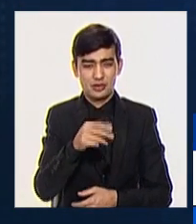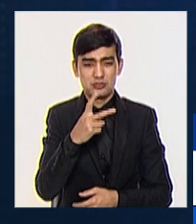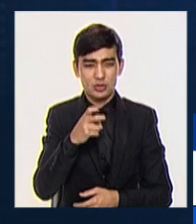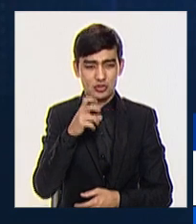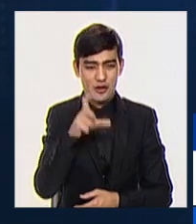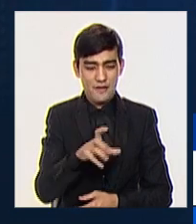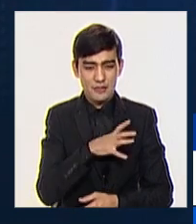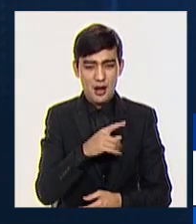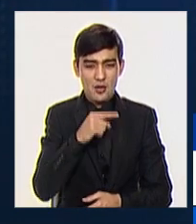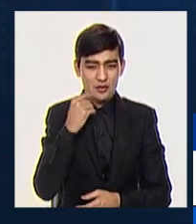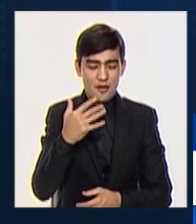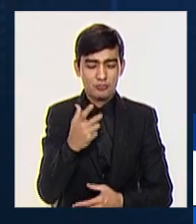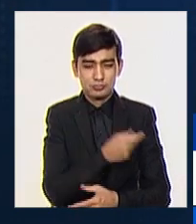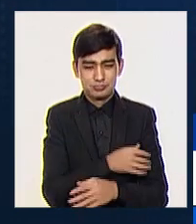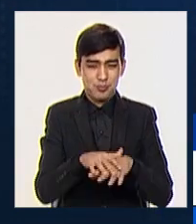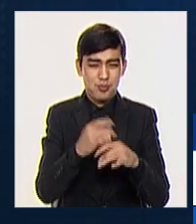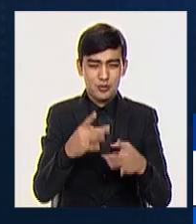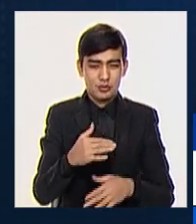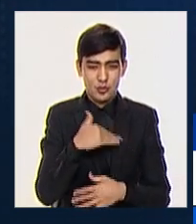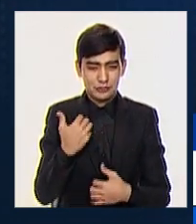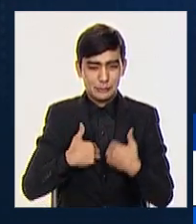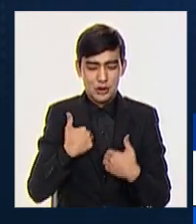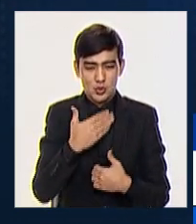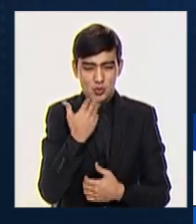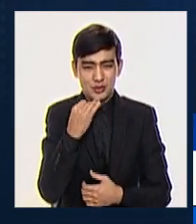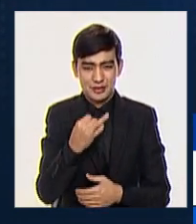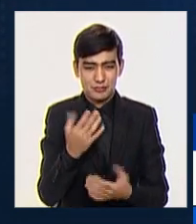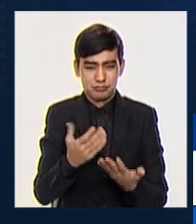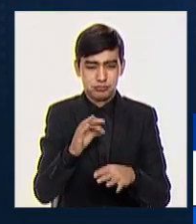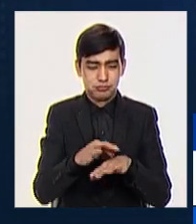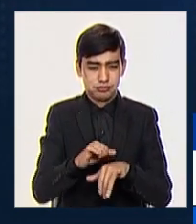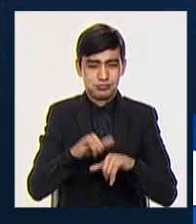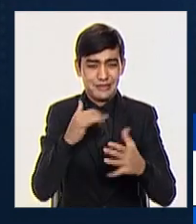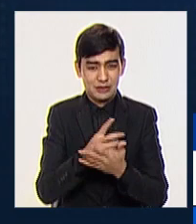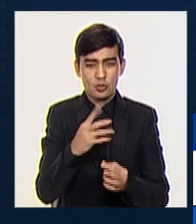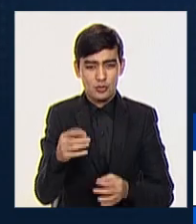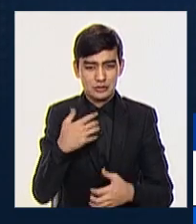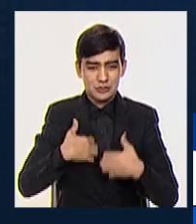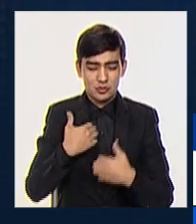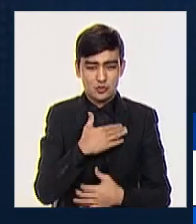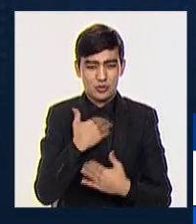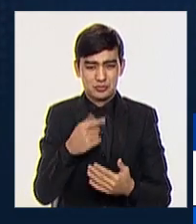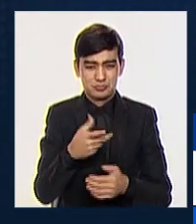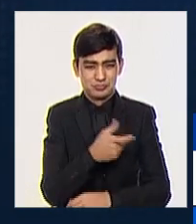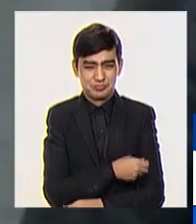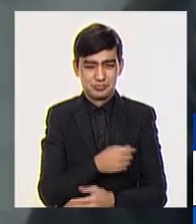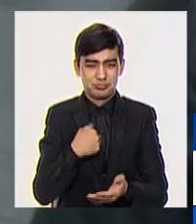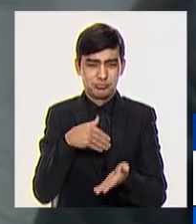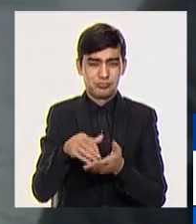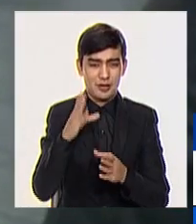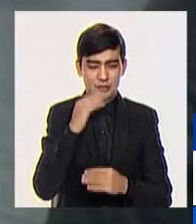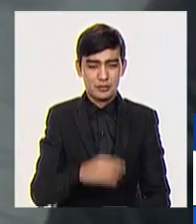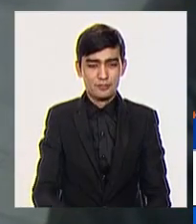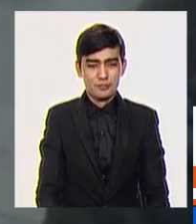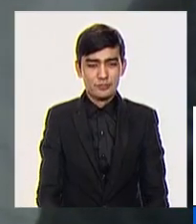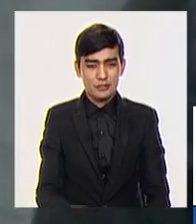России не спешат ставить прививку даже на фоне рекордного числа заболевших. Население скептически относится к препарату. Ну, я